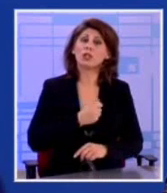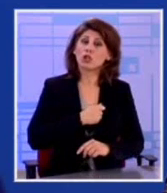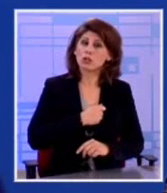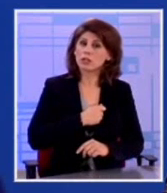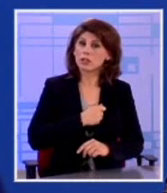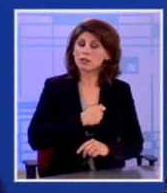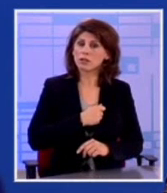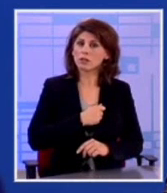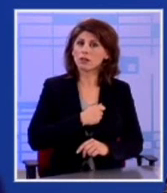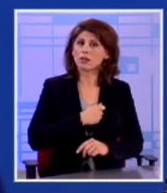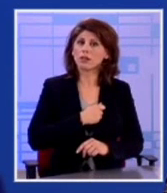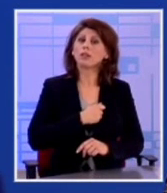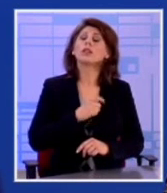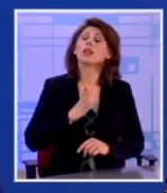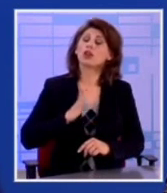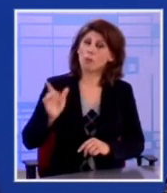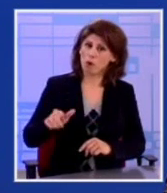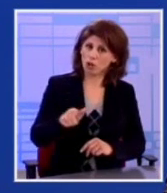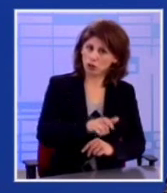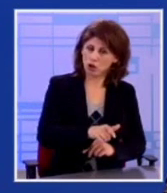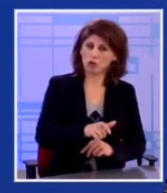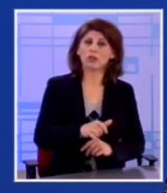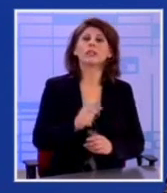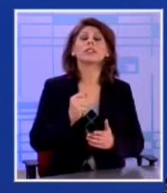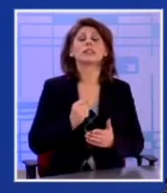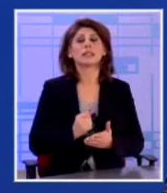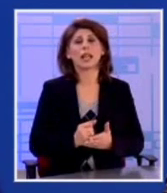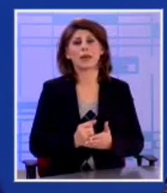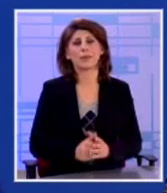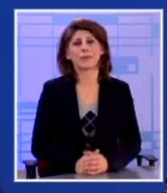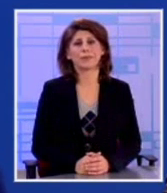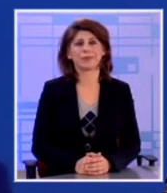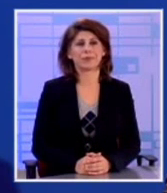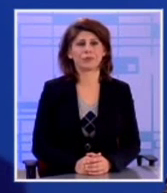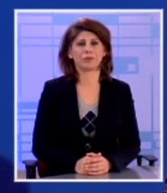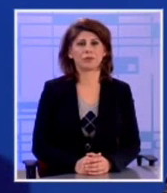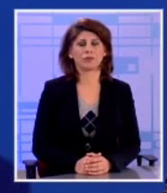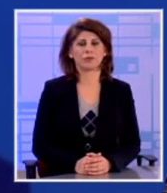εμπιστοσύνης και των πολιτών αλλά και των